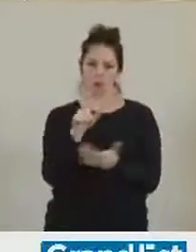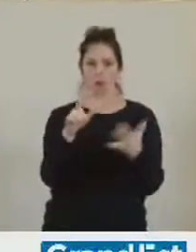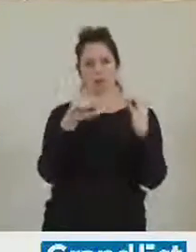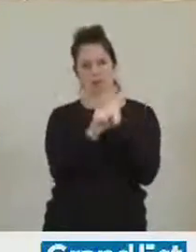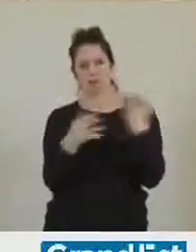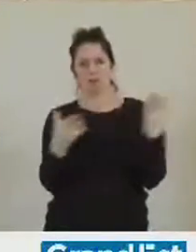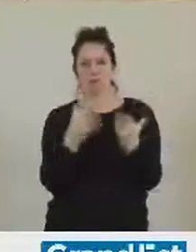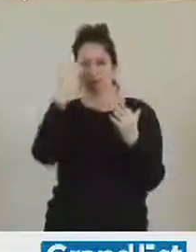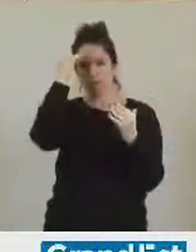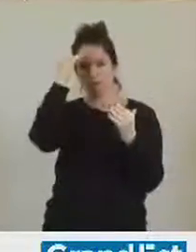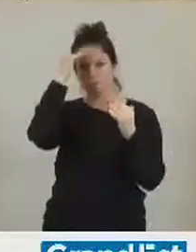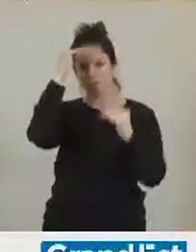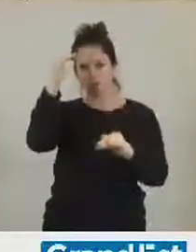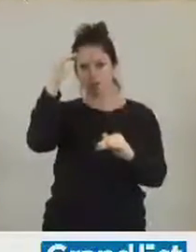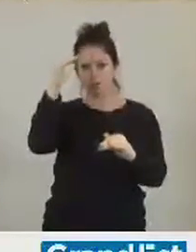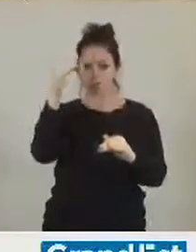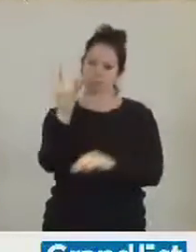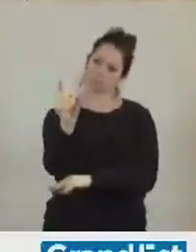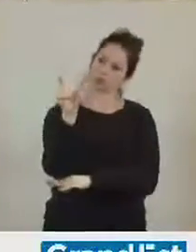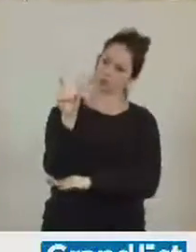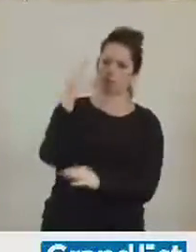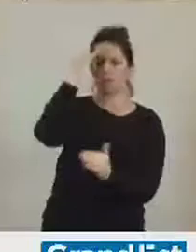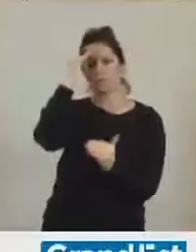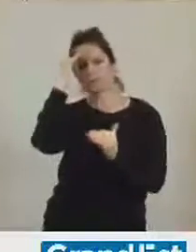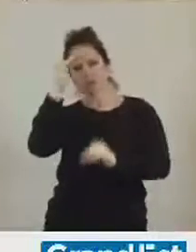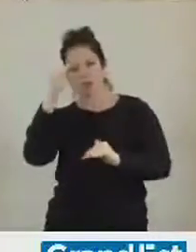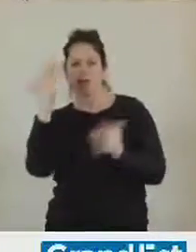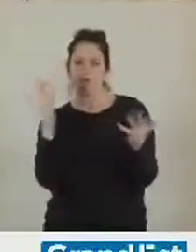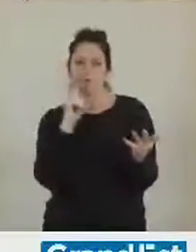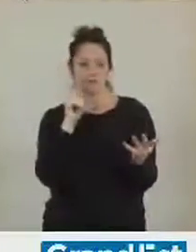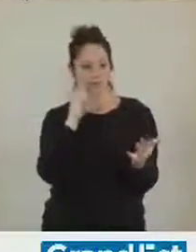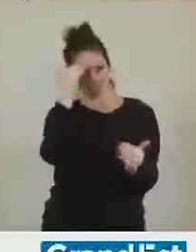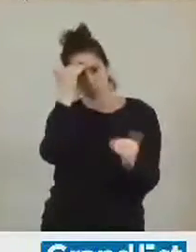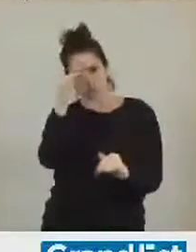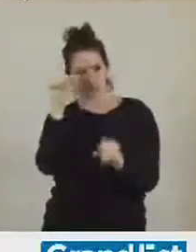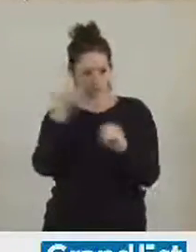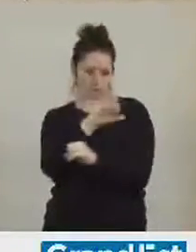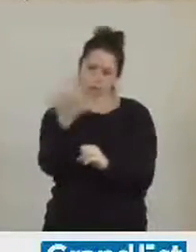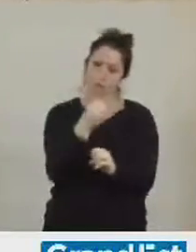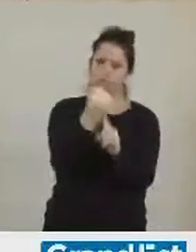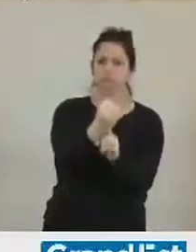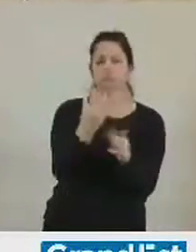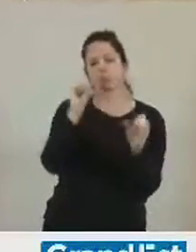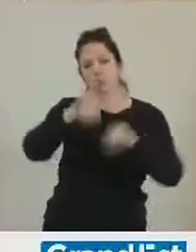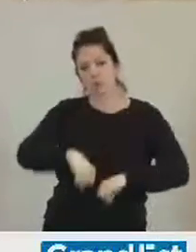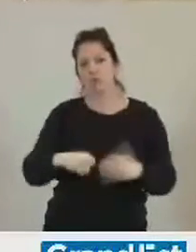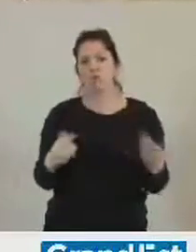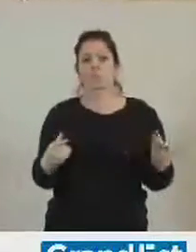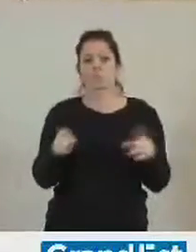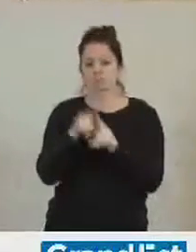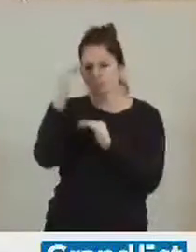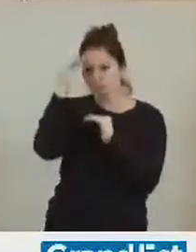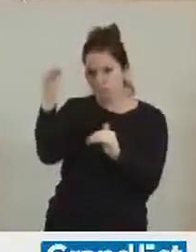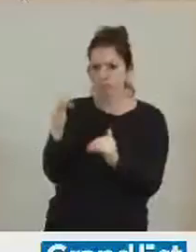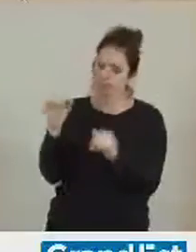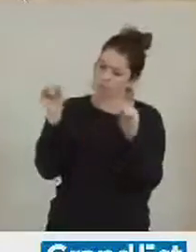c'est confiance. Confiance dans la capacité à le mener à bien. Confiance dans notre capacité à le faire évoluer